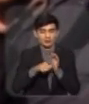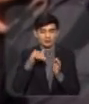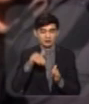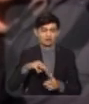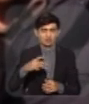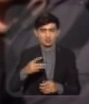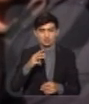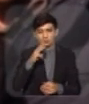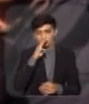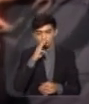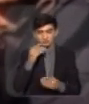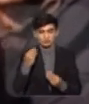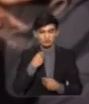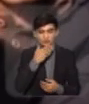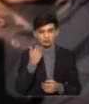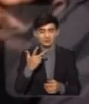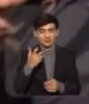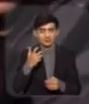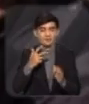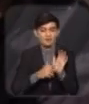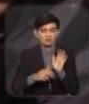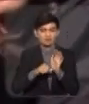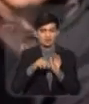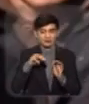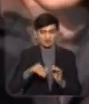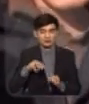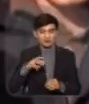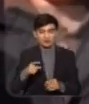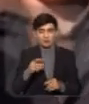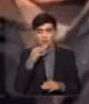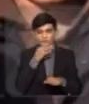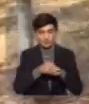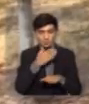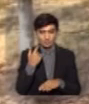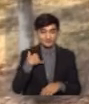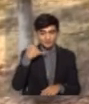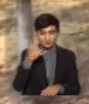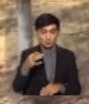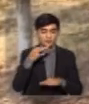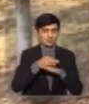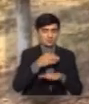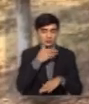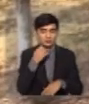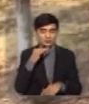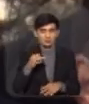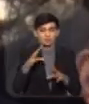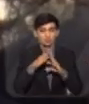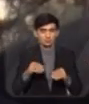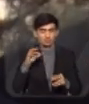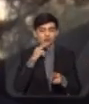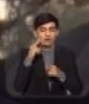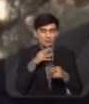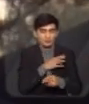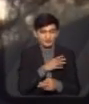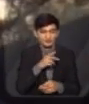Мне сейчас фирма должна 386 тысяч тенге. Ответа нет, на звонки не отвечают. Едва утихли жалобы